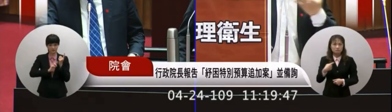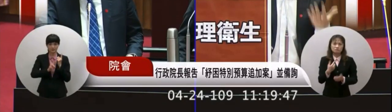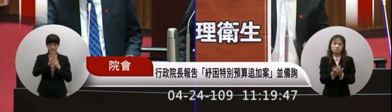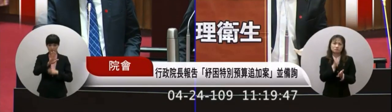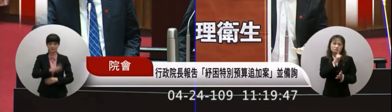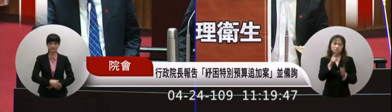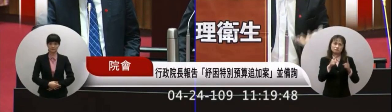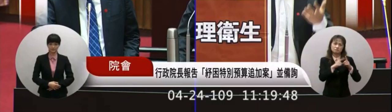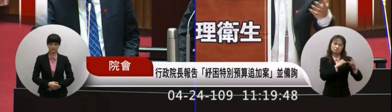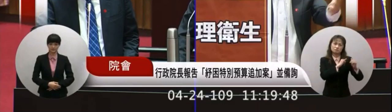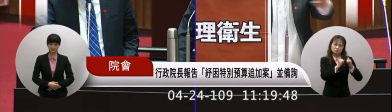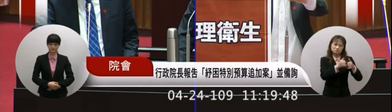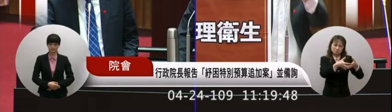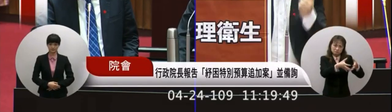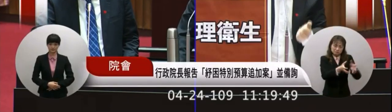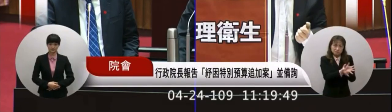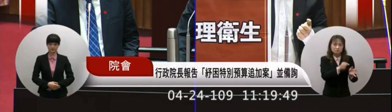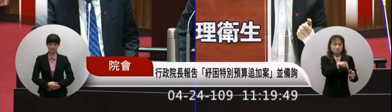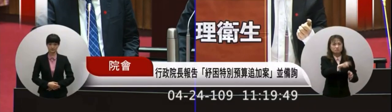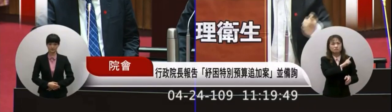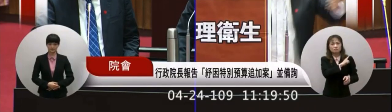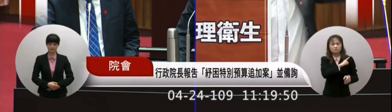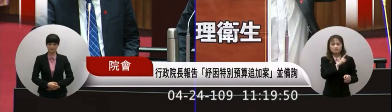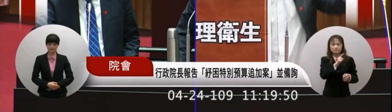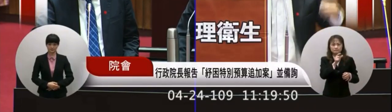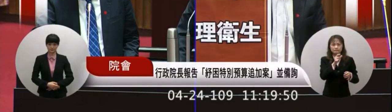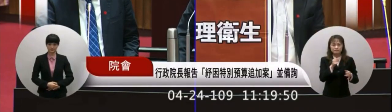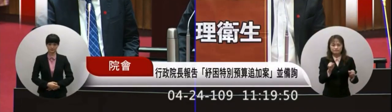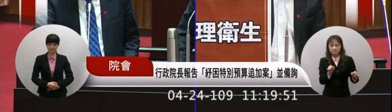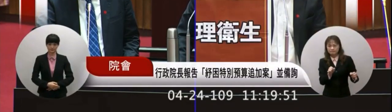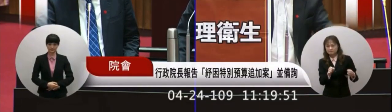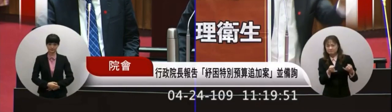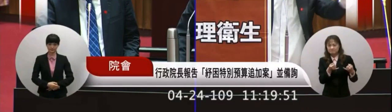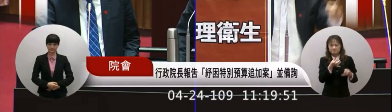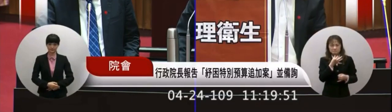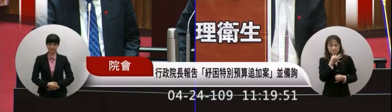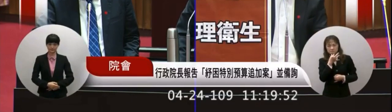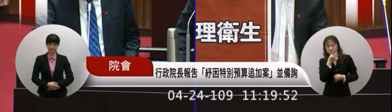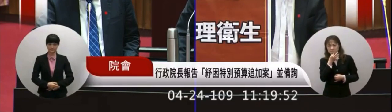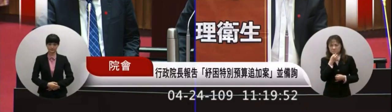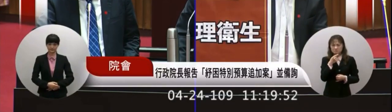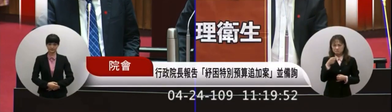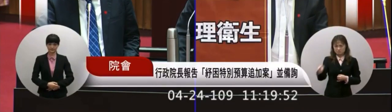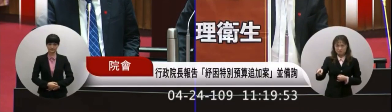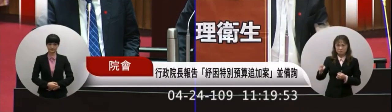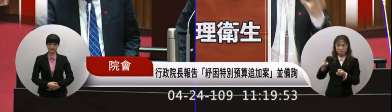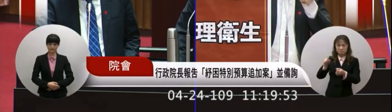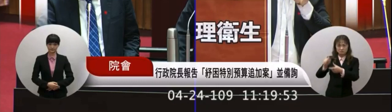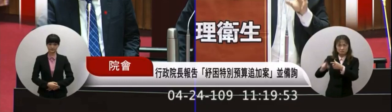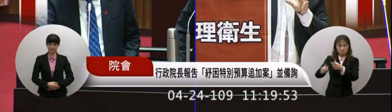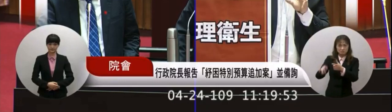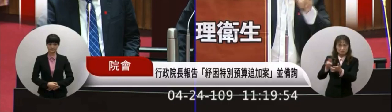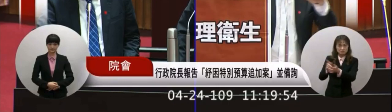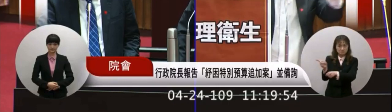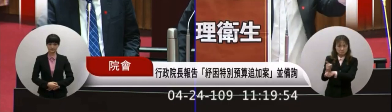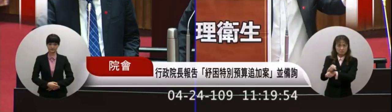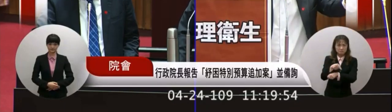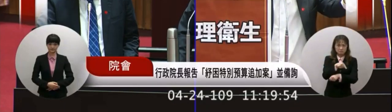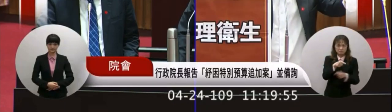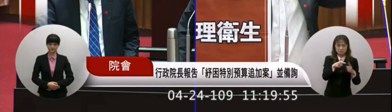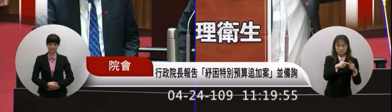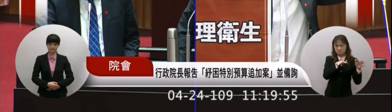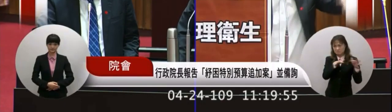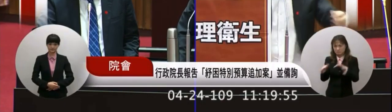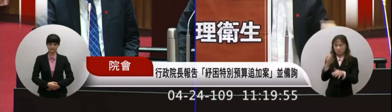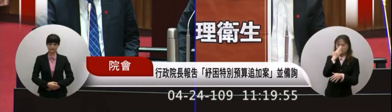间家己产生的压力嘛，互相来比来比去嘛，吼，一间隔壁厅去用消毒的，当作迄规间拢有动嘛。所以这个物件吼，甚至是